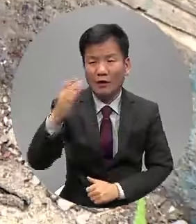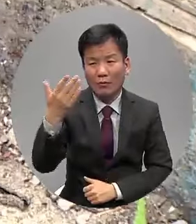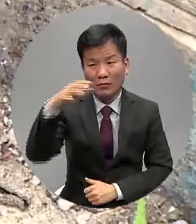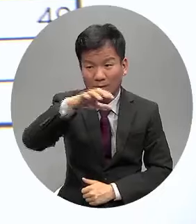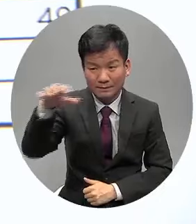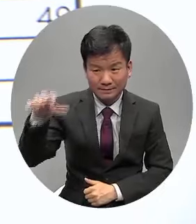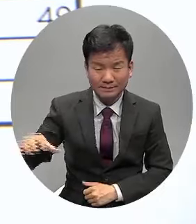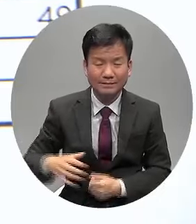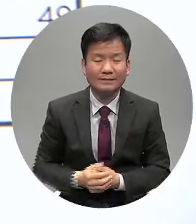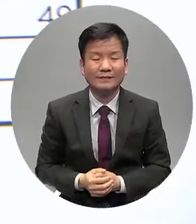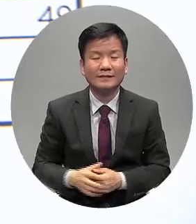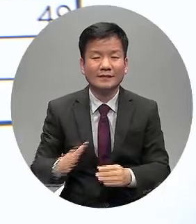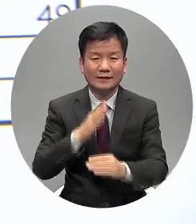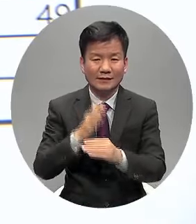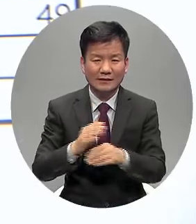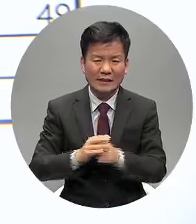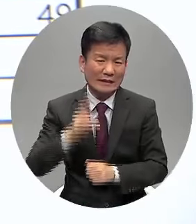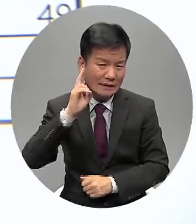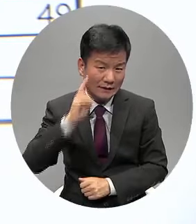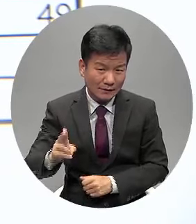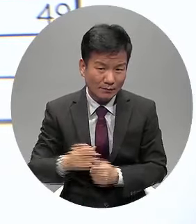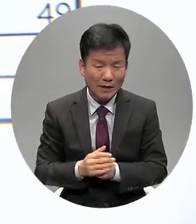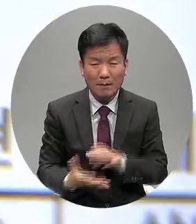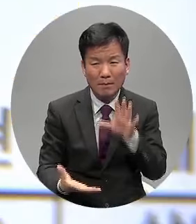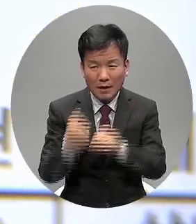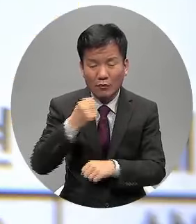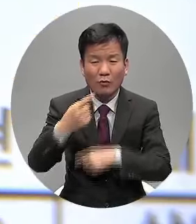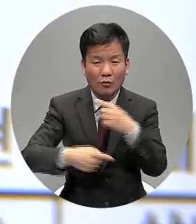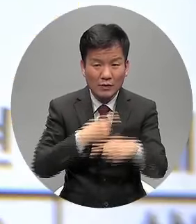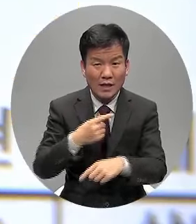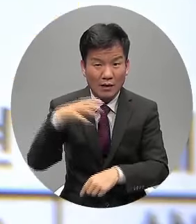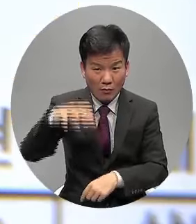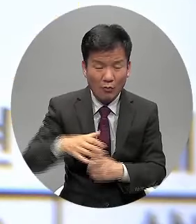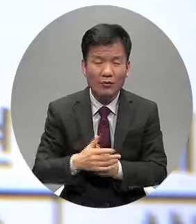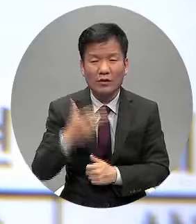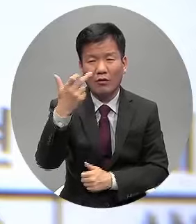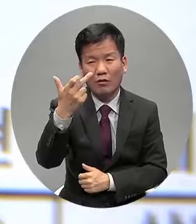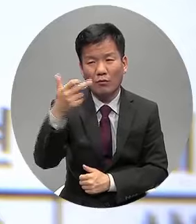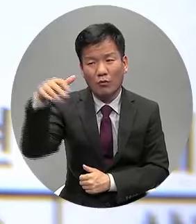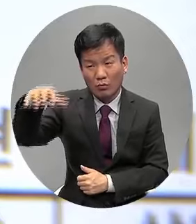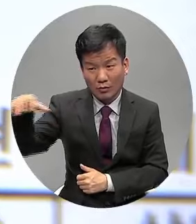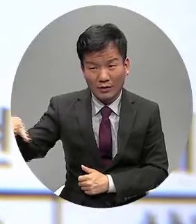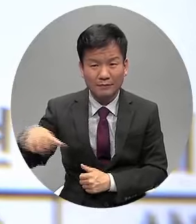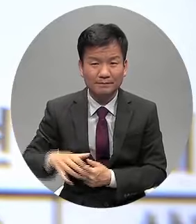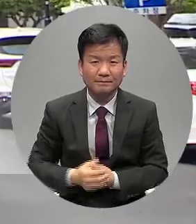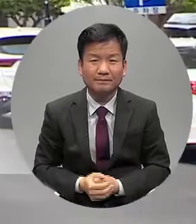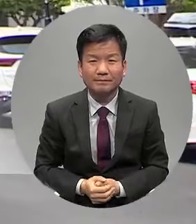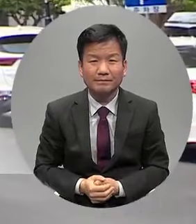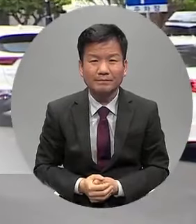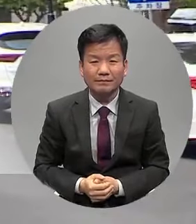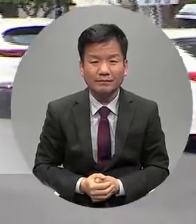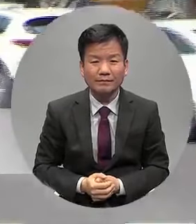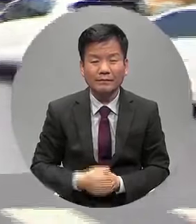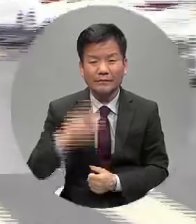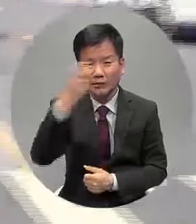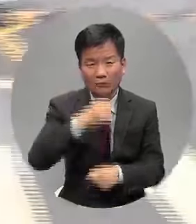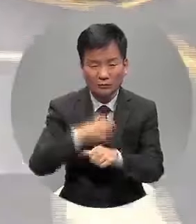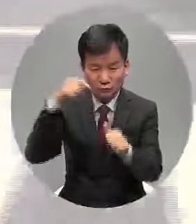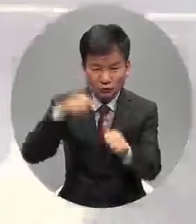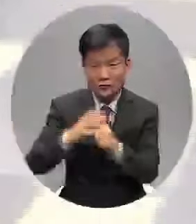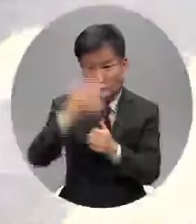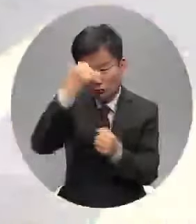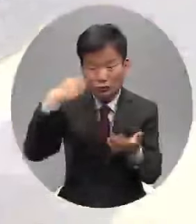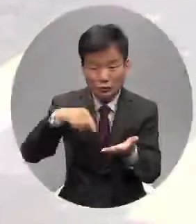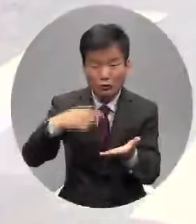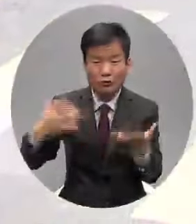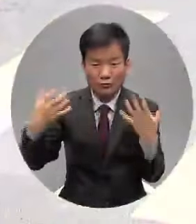49곳. 이 가운데 상태가 심각해 당장 교체해야 할 곳만 17곳이었습니다. 점검을 지시한